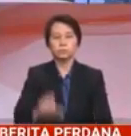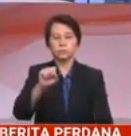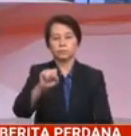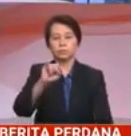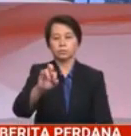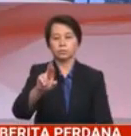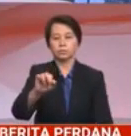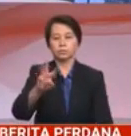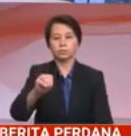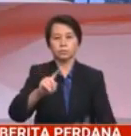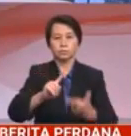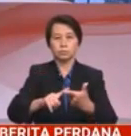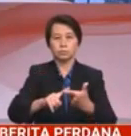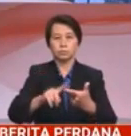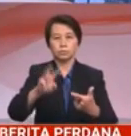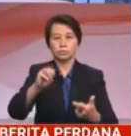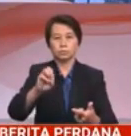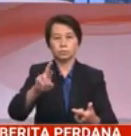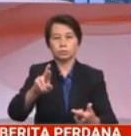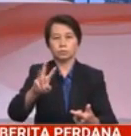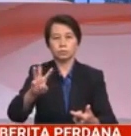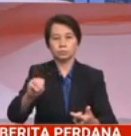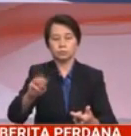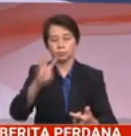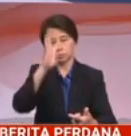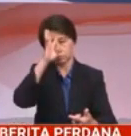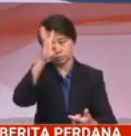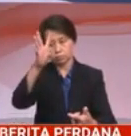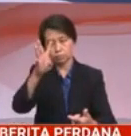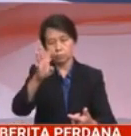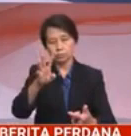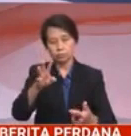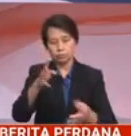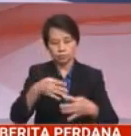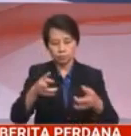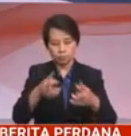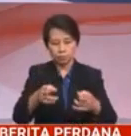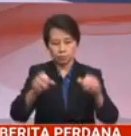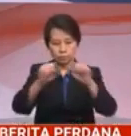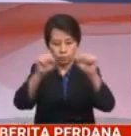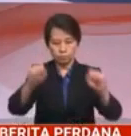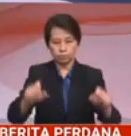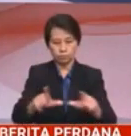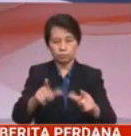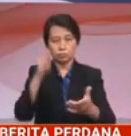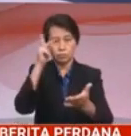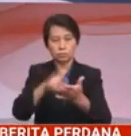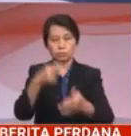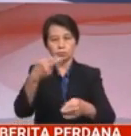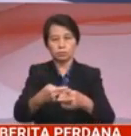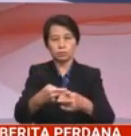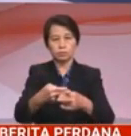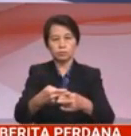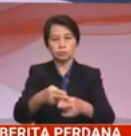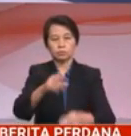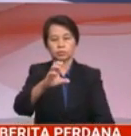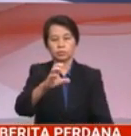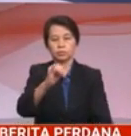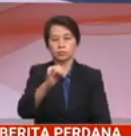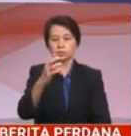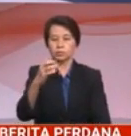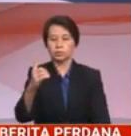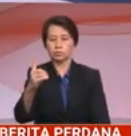SIRIM dan Majlis Reka Bentuk Malaysia MRM melancarkan inisiatif pensijilan dikenali Certified Industrial